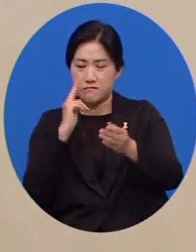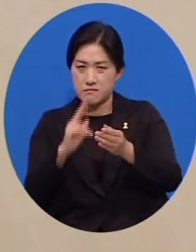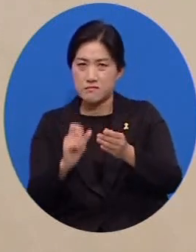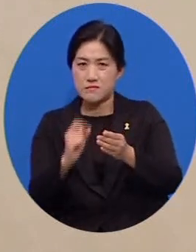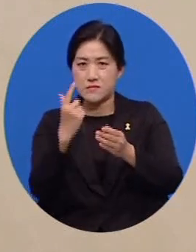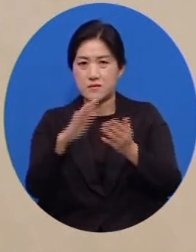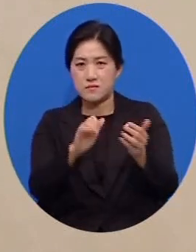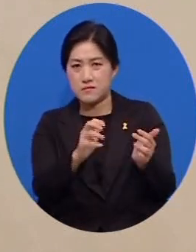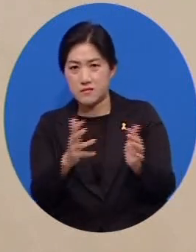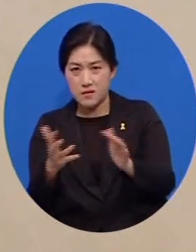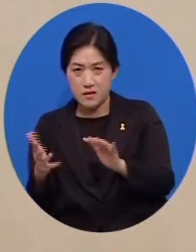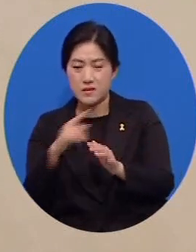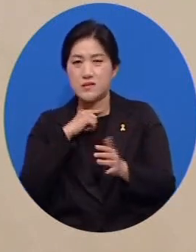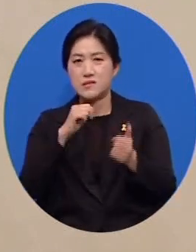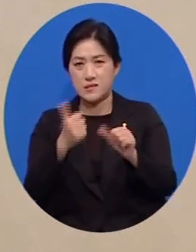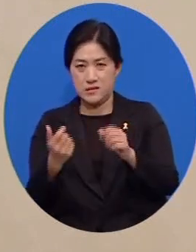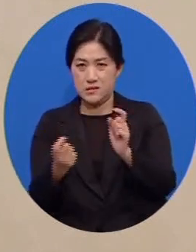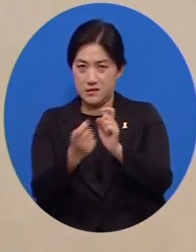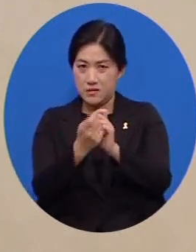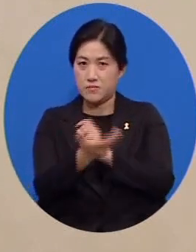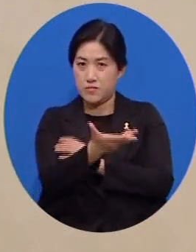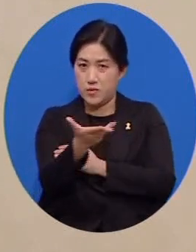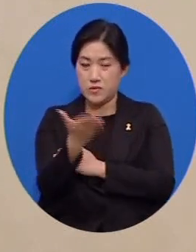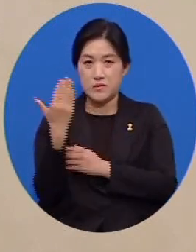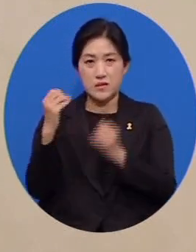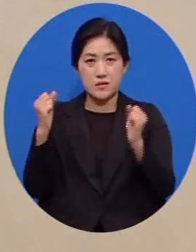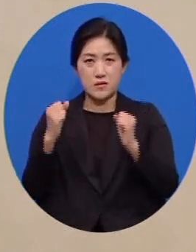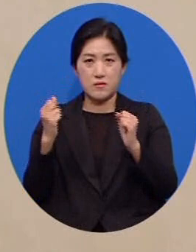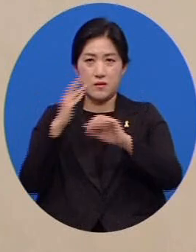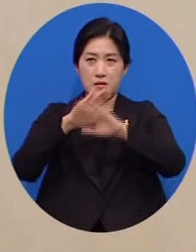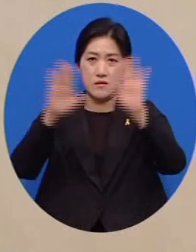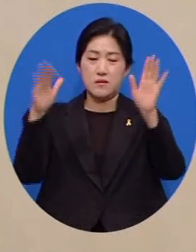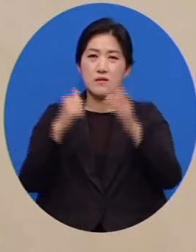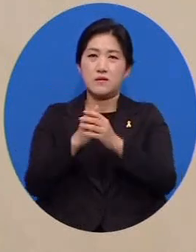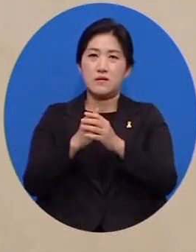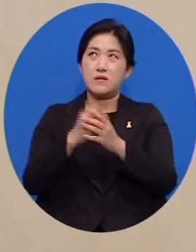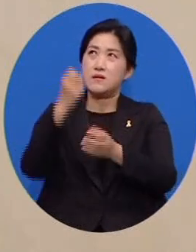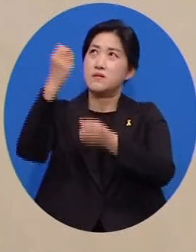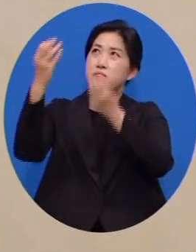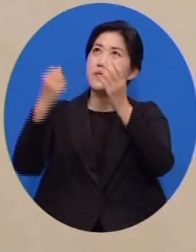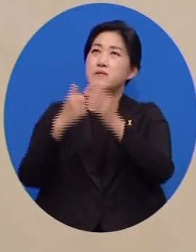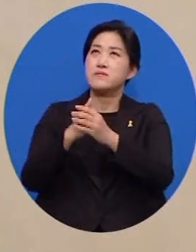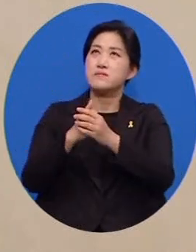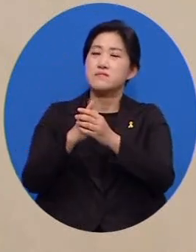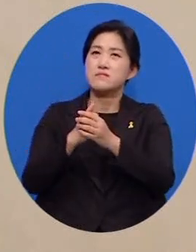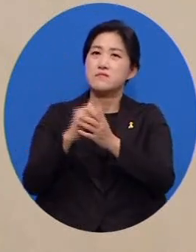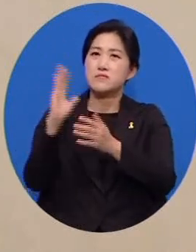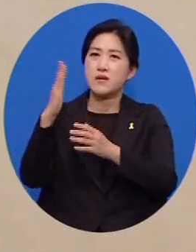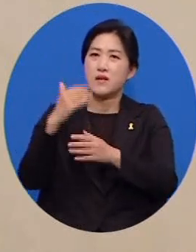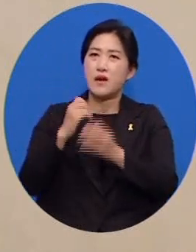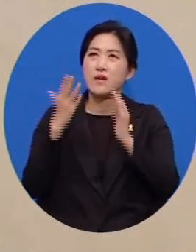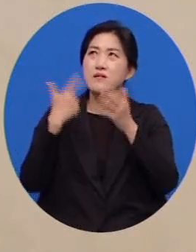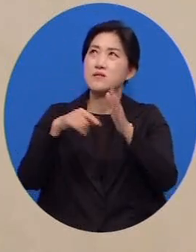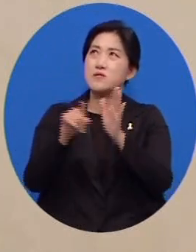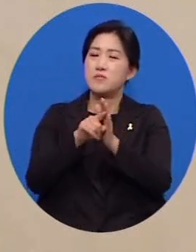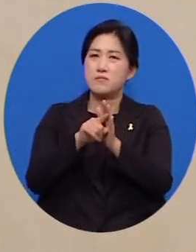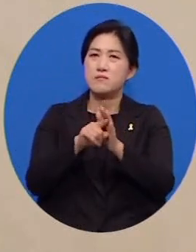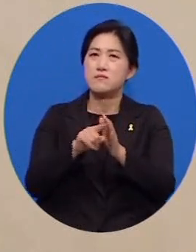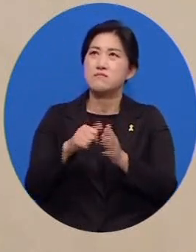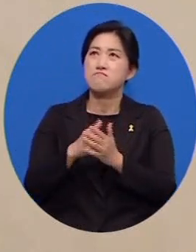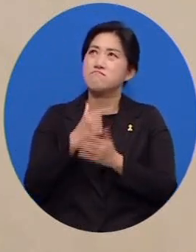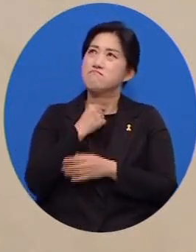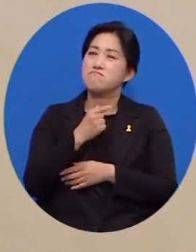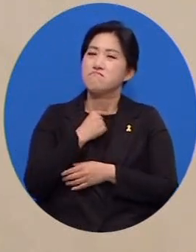분들과 지난 겨울 하늘의 별이 된 아이들 곁으로 가신 두 아버님